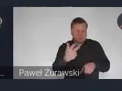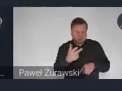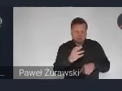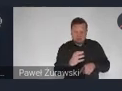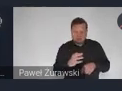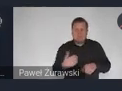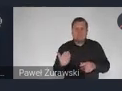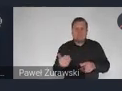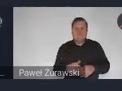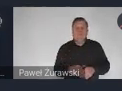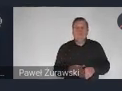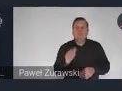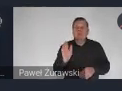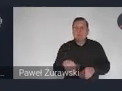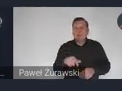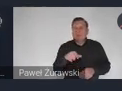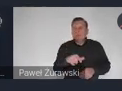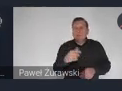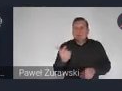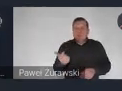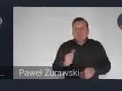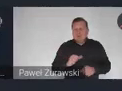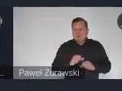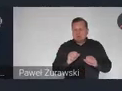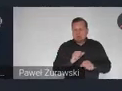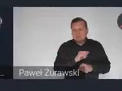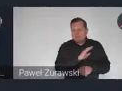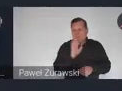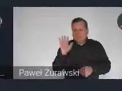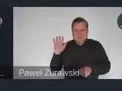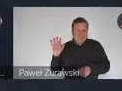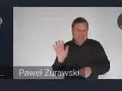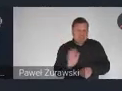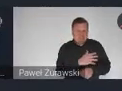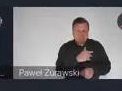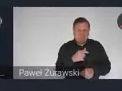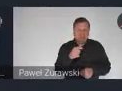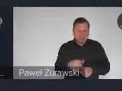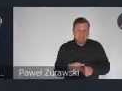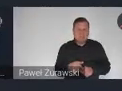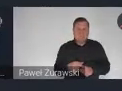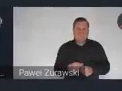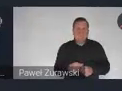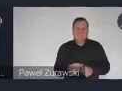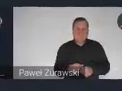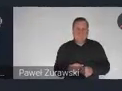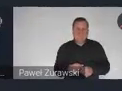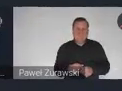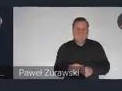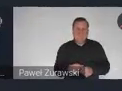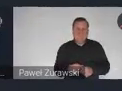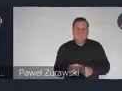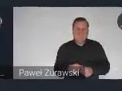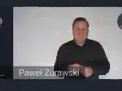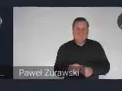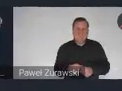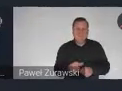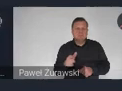można podejmować wszelkie działania związane właśnie z właśnie z